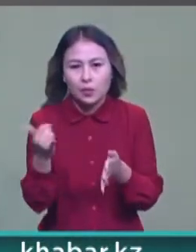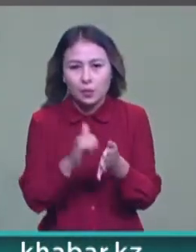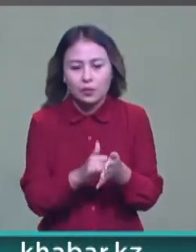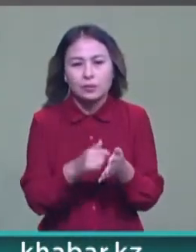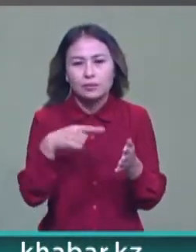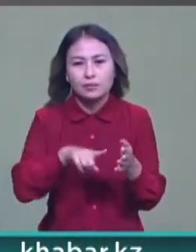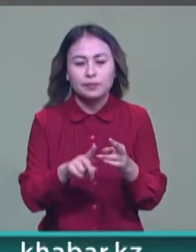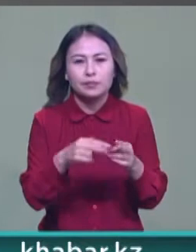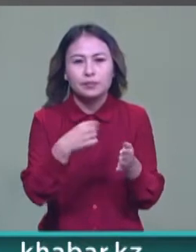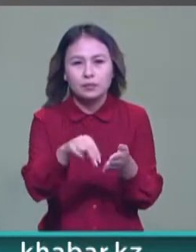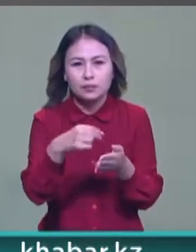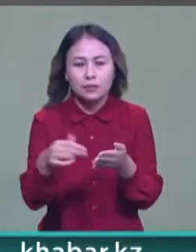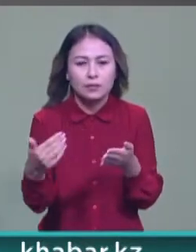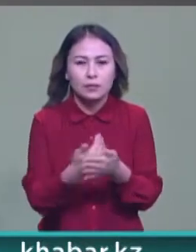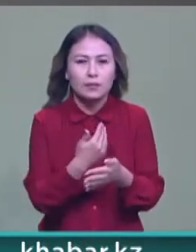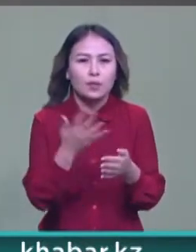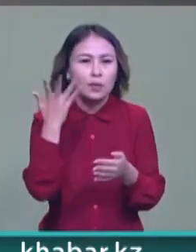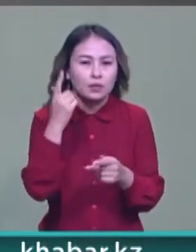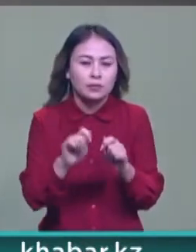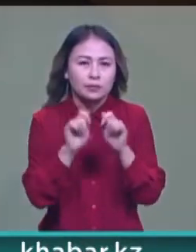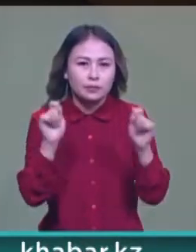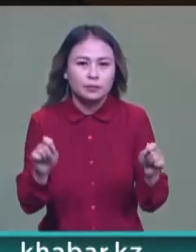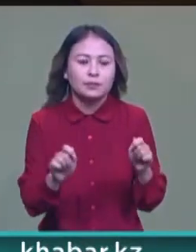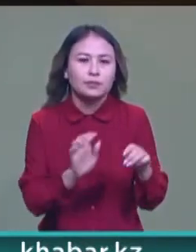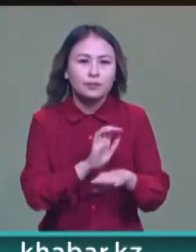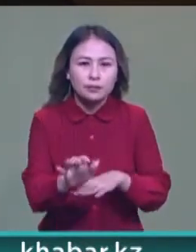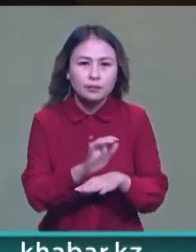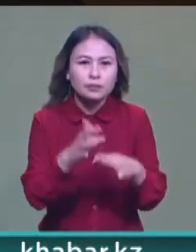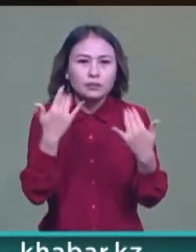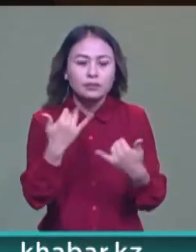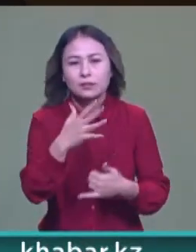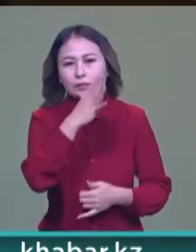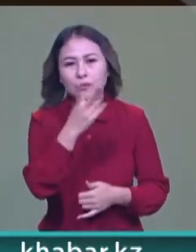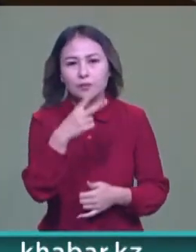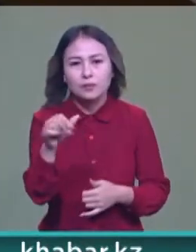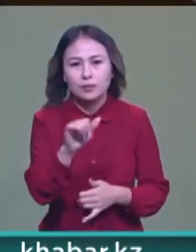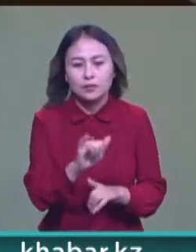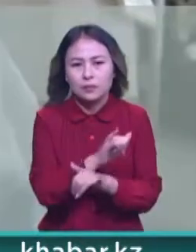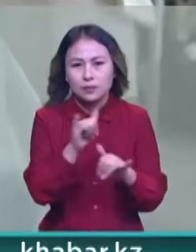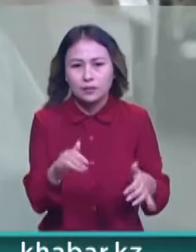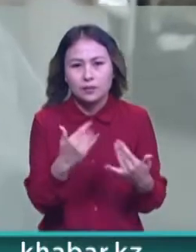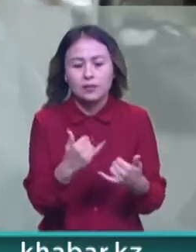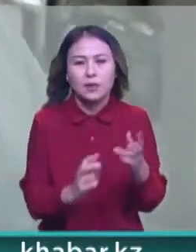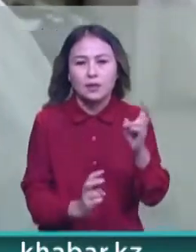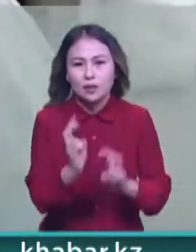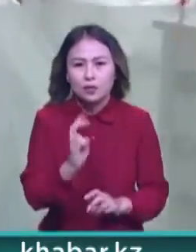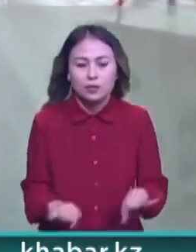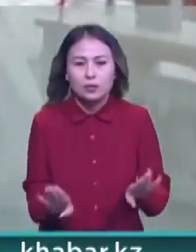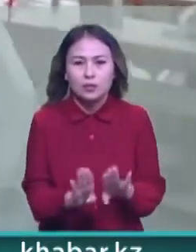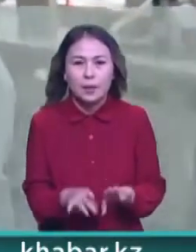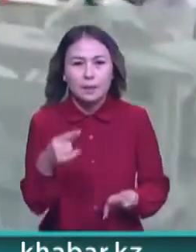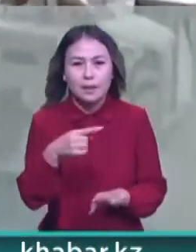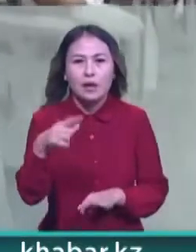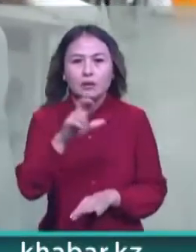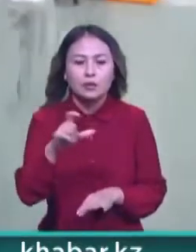жабдықтар сатып алынуда. Жаңа желі іске қосылған соң өндіріс қуаты қазірден тағы 2,5 есеге артады. Ал зауыттағы жұмысшылар саны 1000